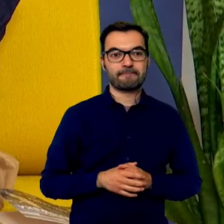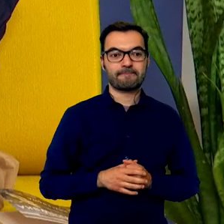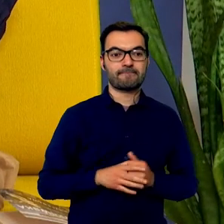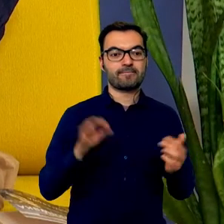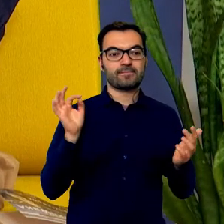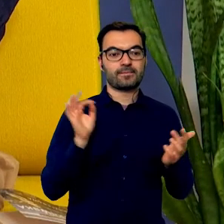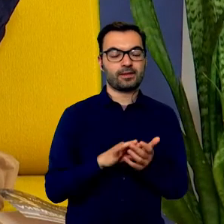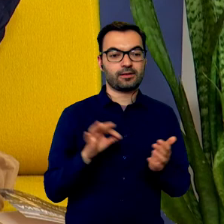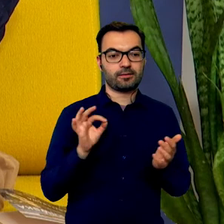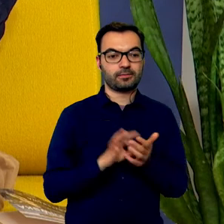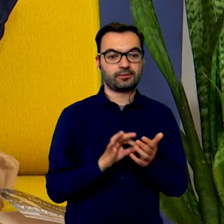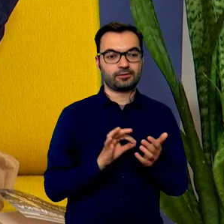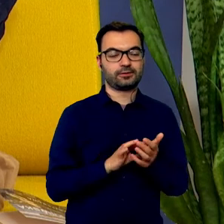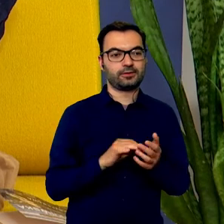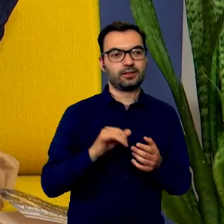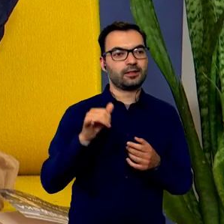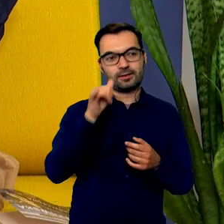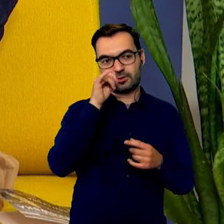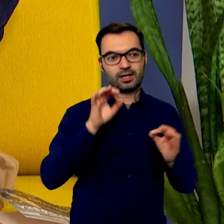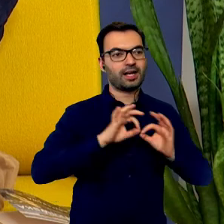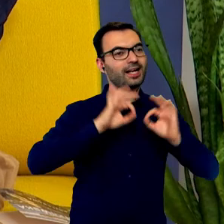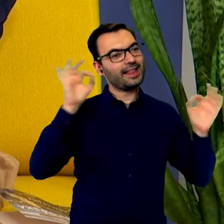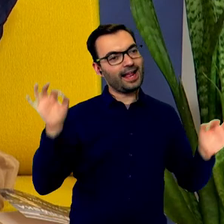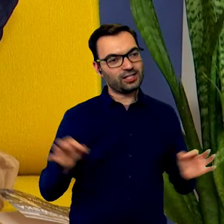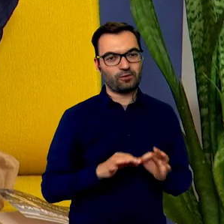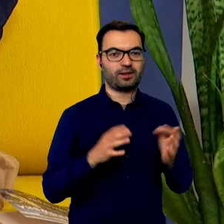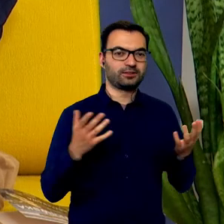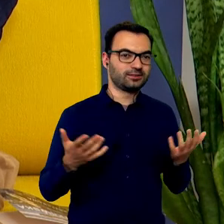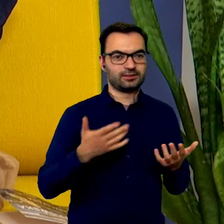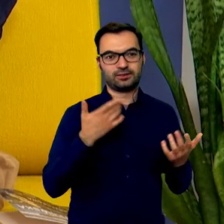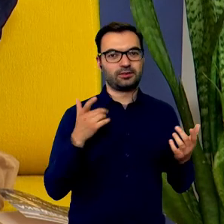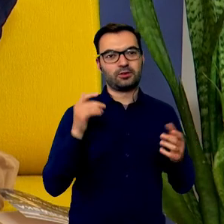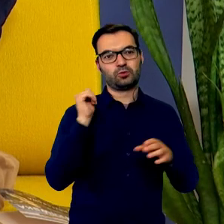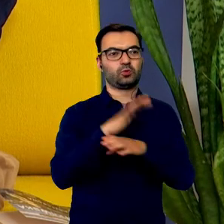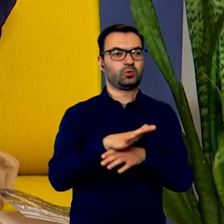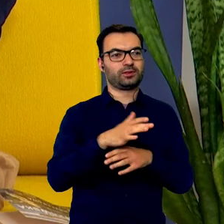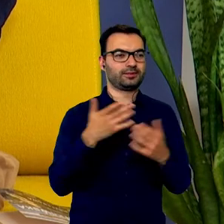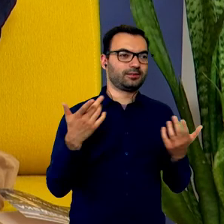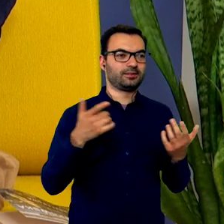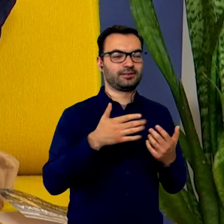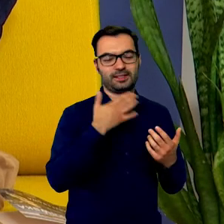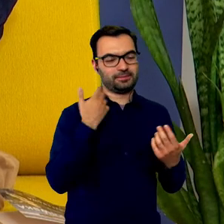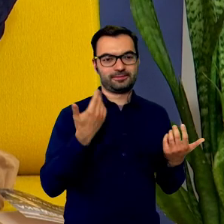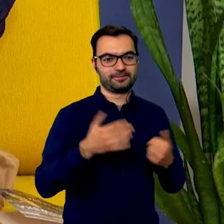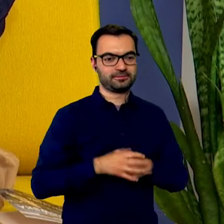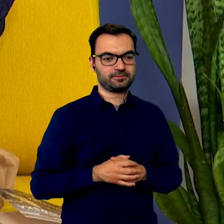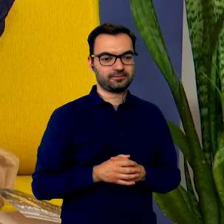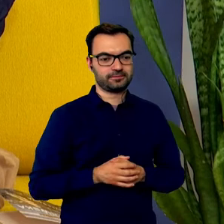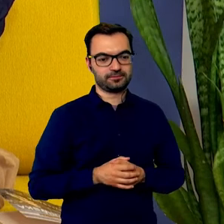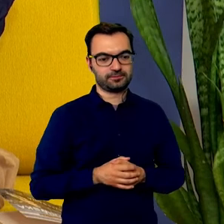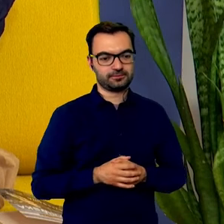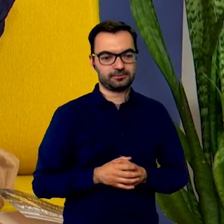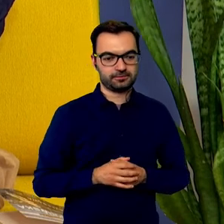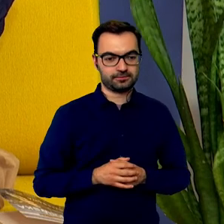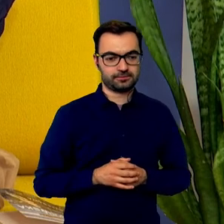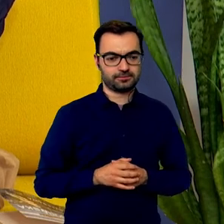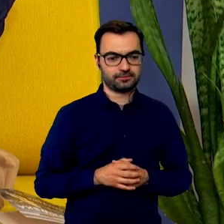na pewno nie można w tym przypadku generalizować, bo nie ma takich, które działałyby i były skuteczne dla wszystkich.